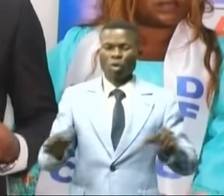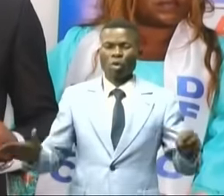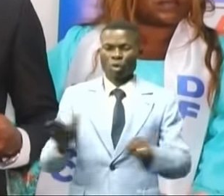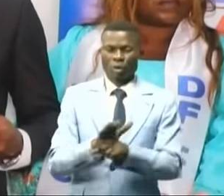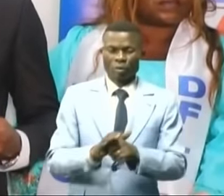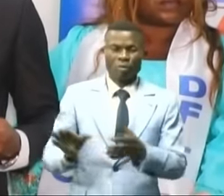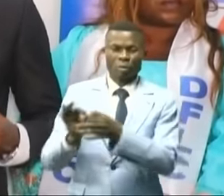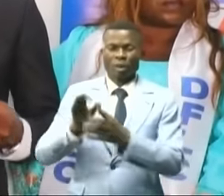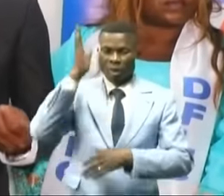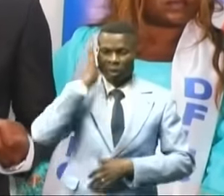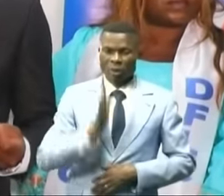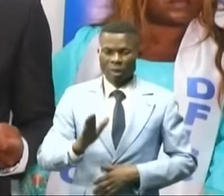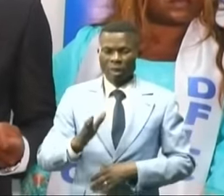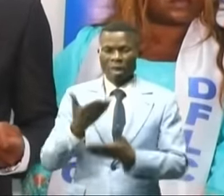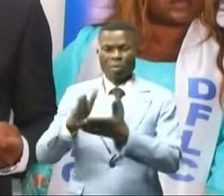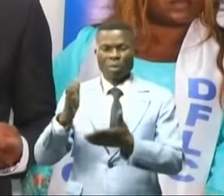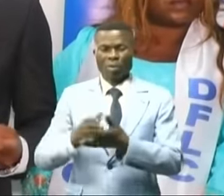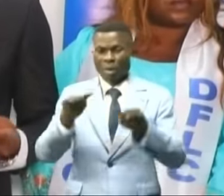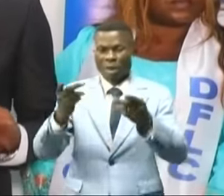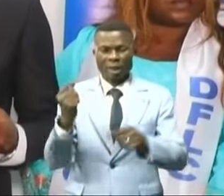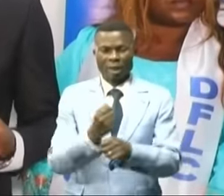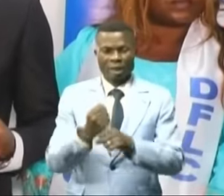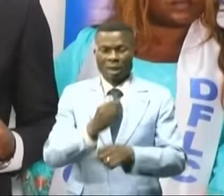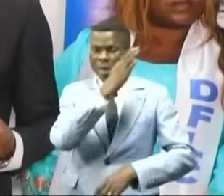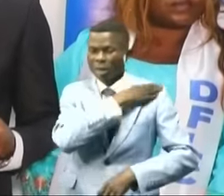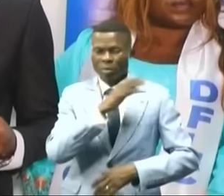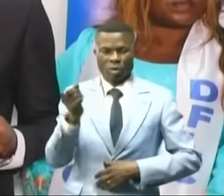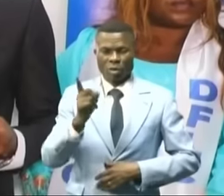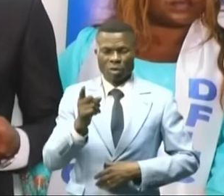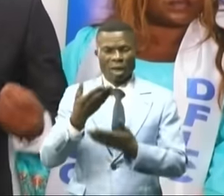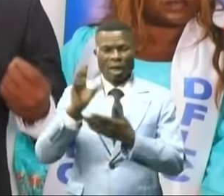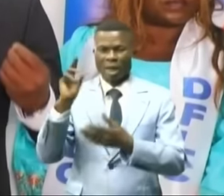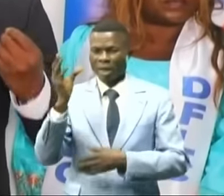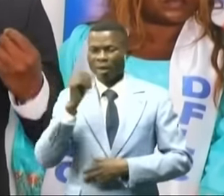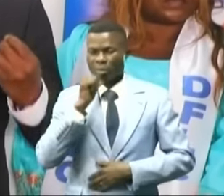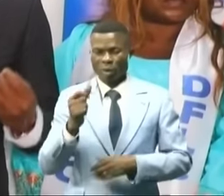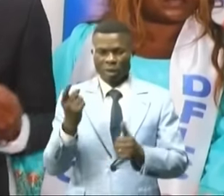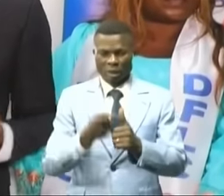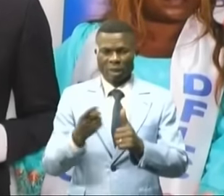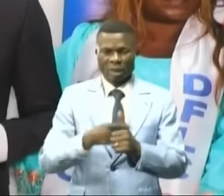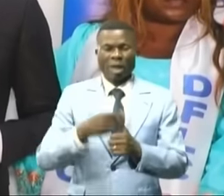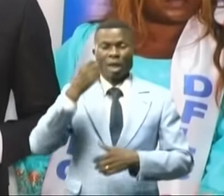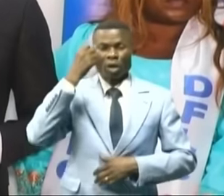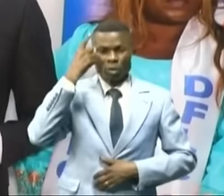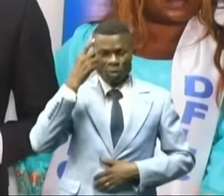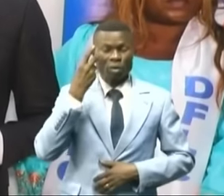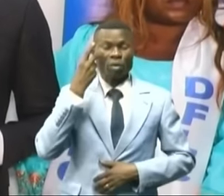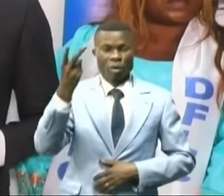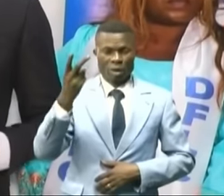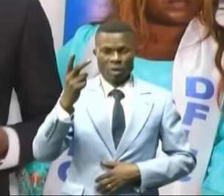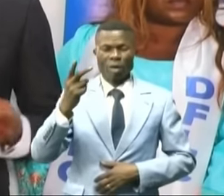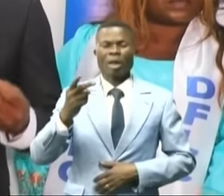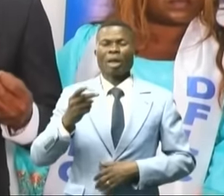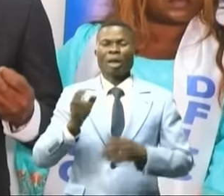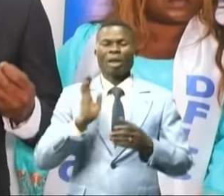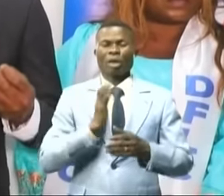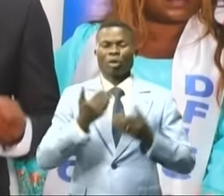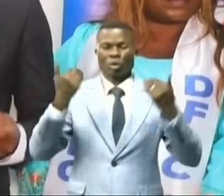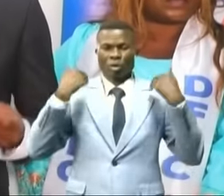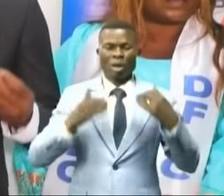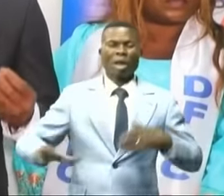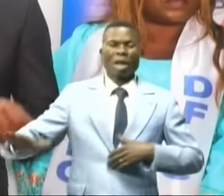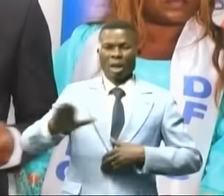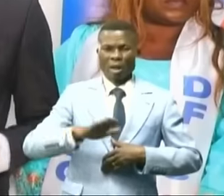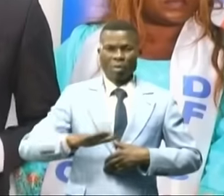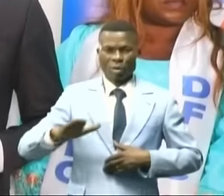l'Union sacrée pour le partage des postes ou le partage des gâteaux. Mais c'est d'abord comprendre la vision d'un homme. Nous avons un pays